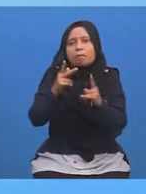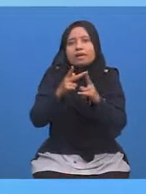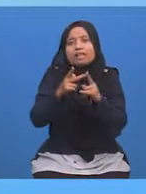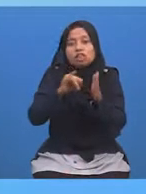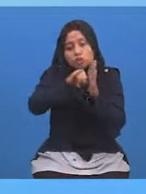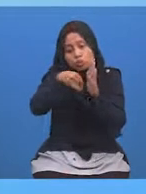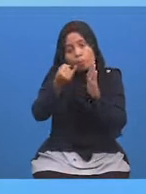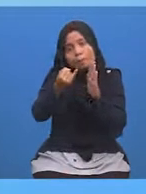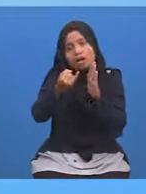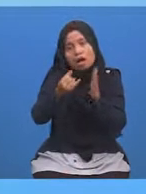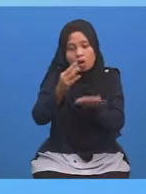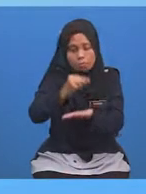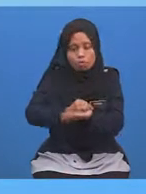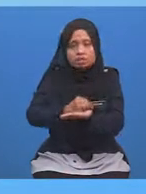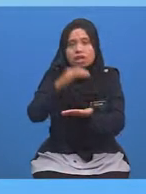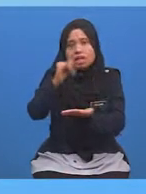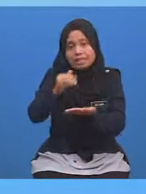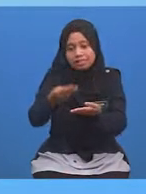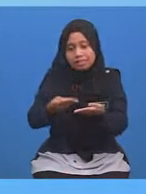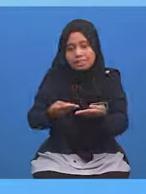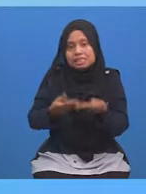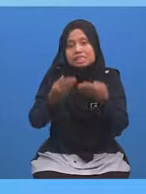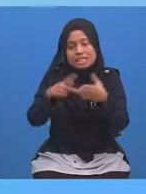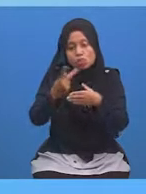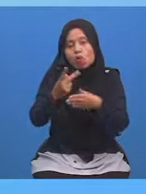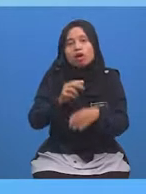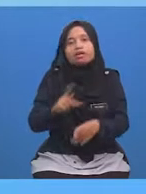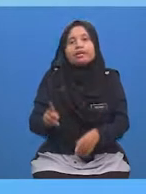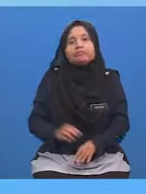jumlah modal yang dilaburkan sahaja.